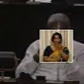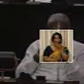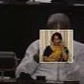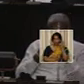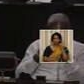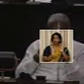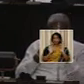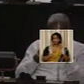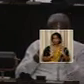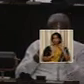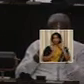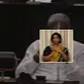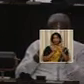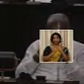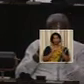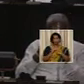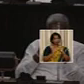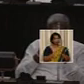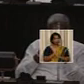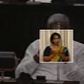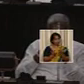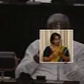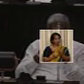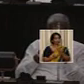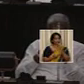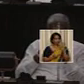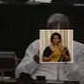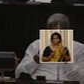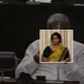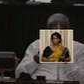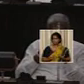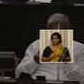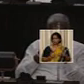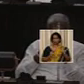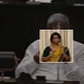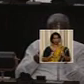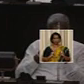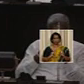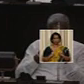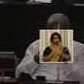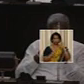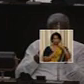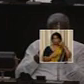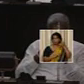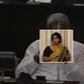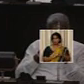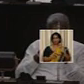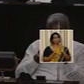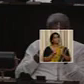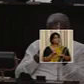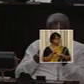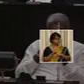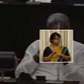නමුත් කෝප් කමිටුවට අවශ්‍ය නම් පුළුවන් වර්තමාන තත්ත්වයේ මේක ජාතික වශයෙන් වැදගත්කමක් තියෙන ප්‍රශ්නයක්